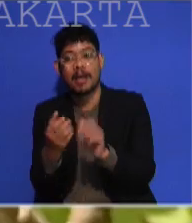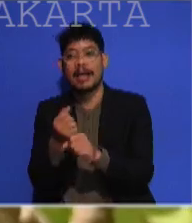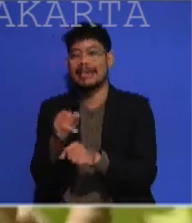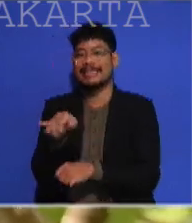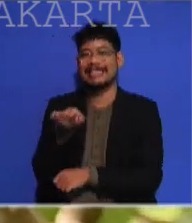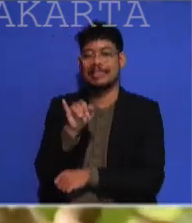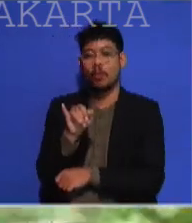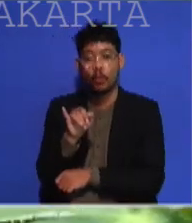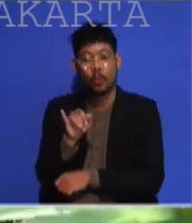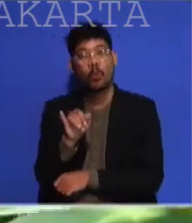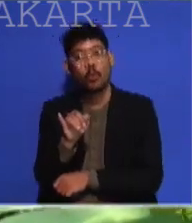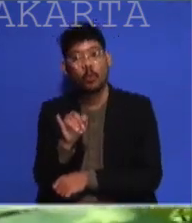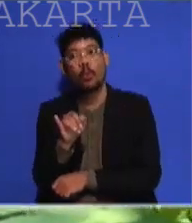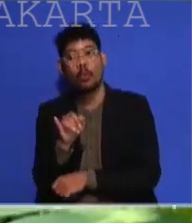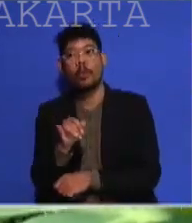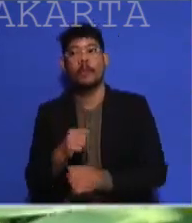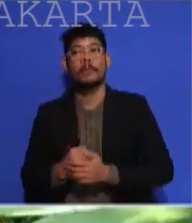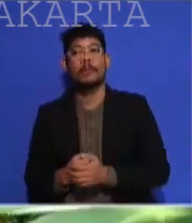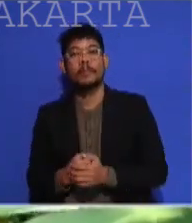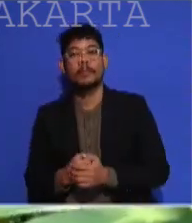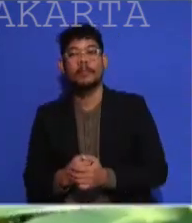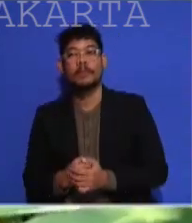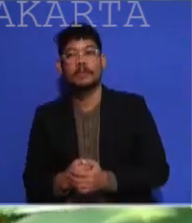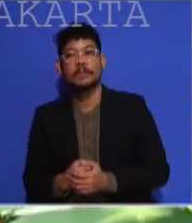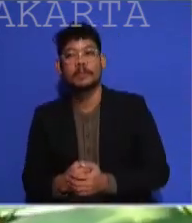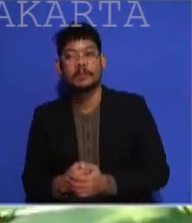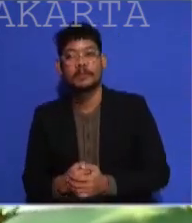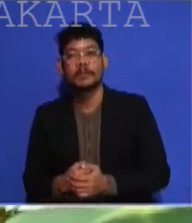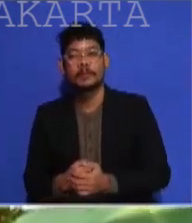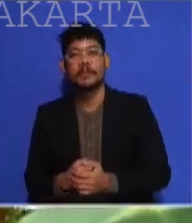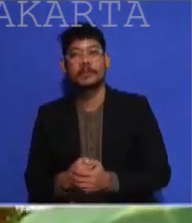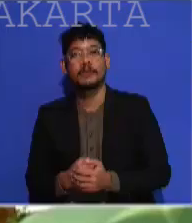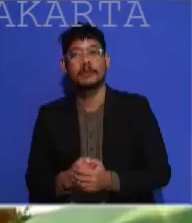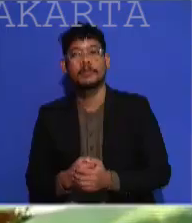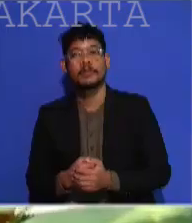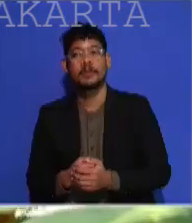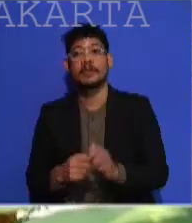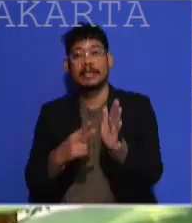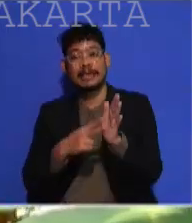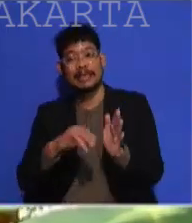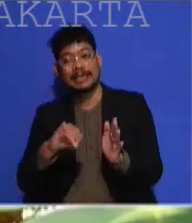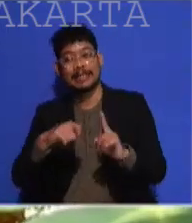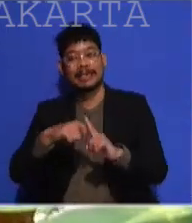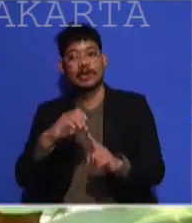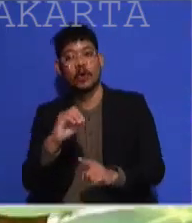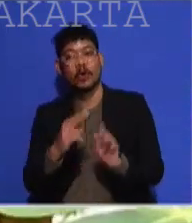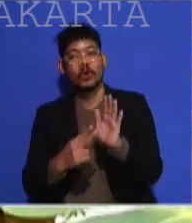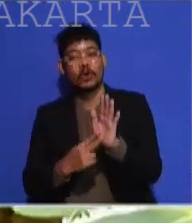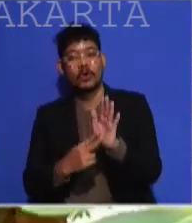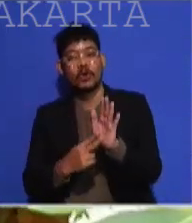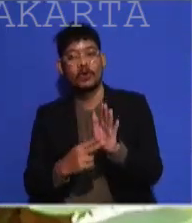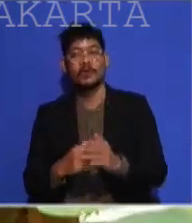alkaloid, astragalin, fitonutrin, nikotiflorin, kaemferol ingkang migunani sanget ing donyaning